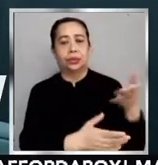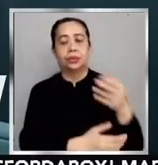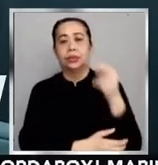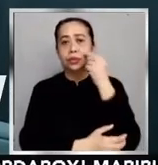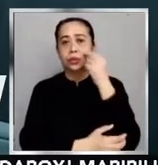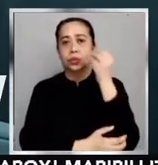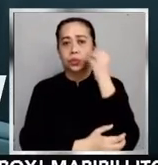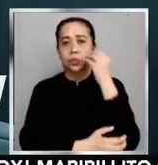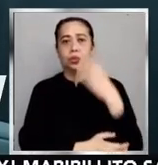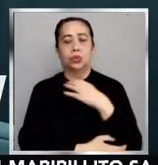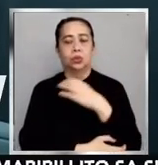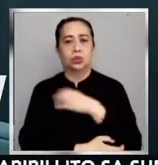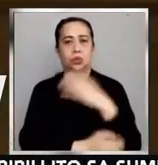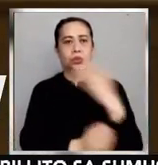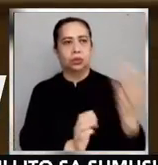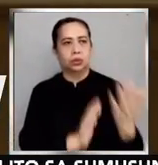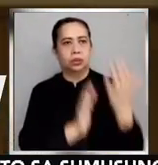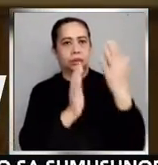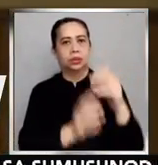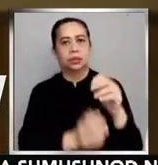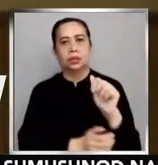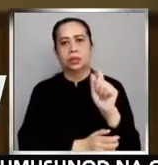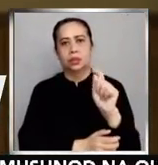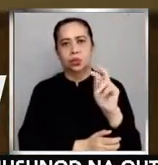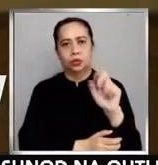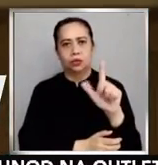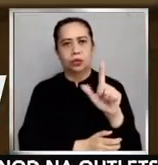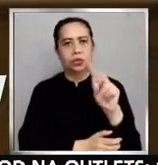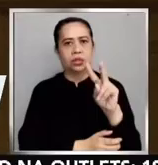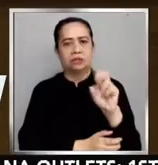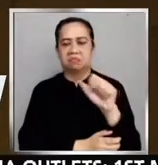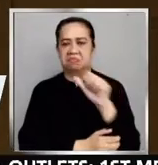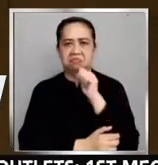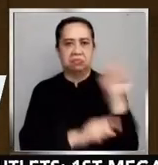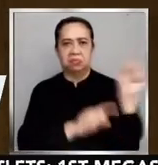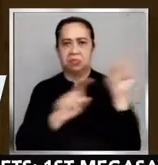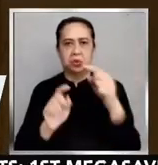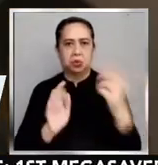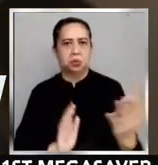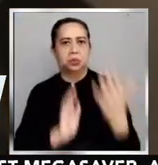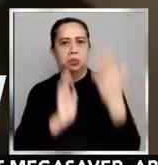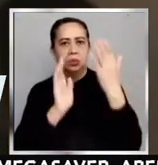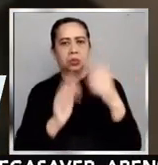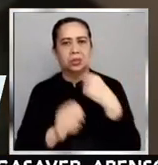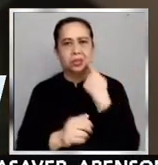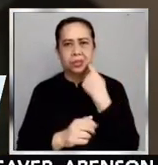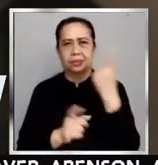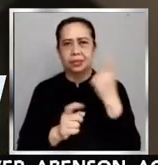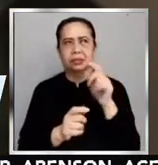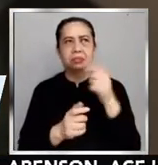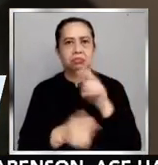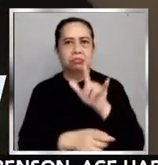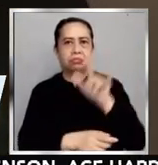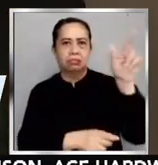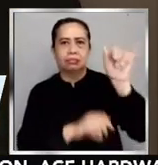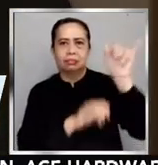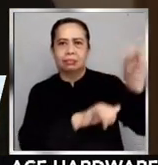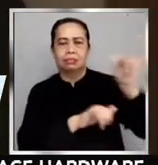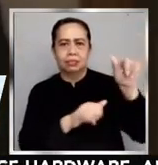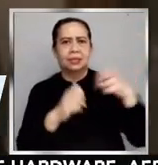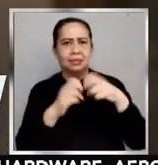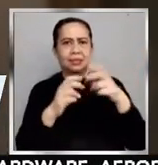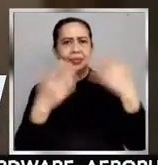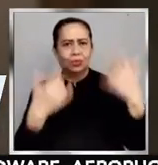para humarap sa kanila ng personal. Pero hindi nagpakita ng personal si Teves na sinasabing nasa ibang bansa pa rin kahit na expired na ang